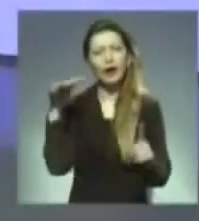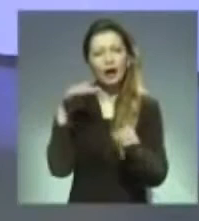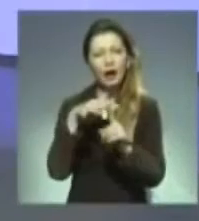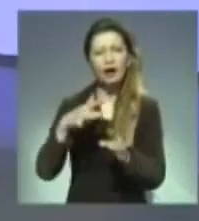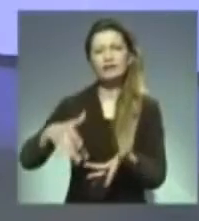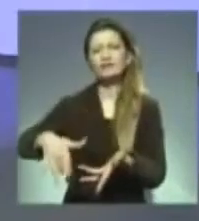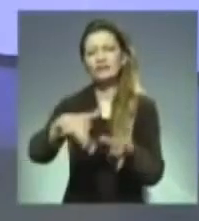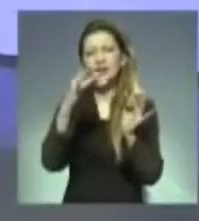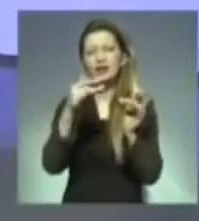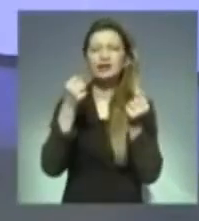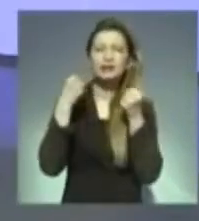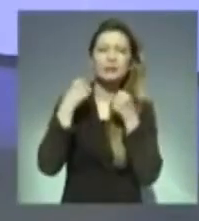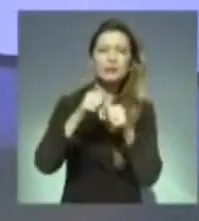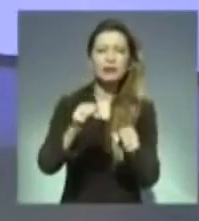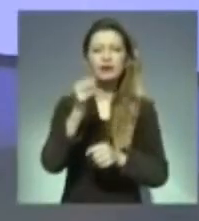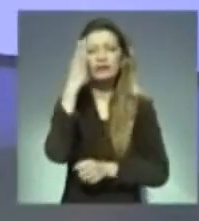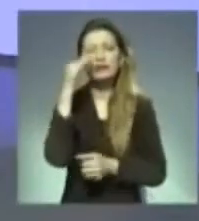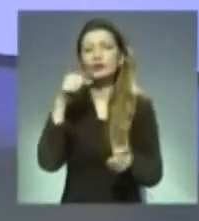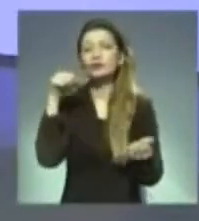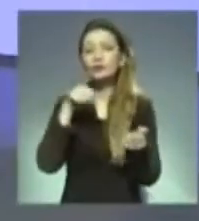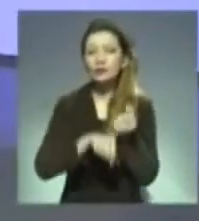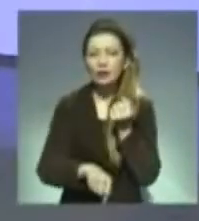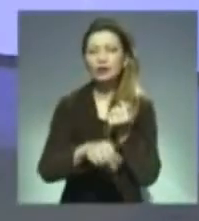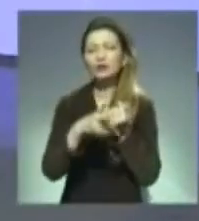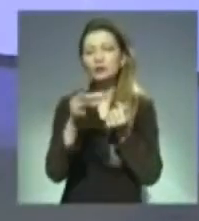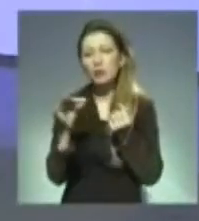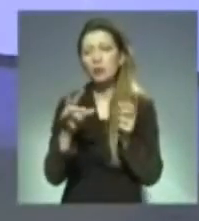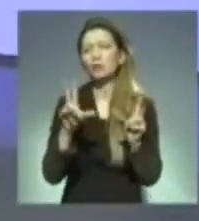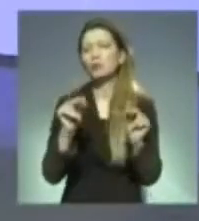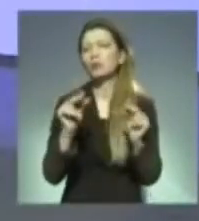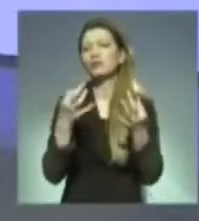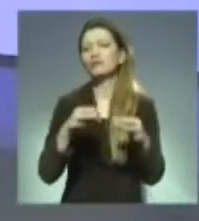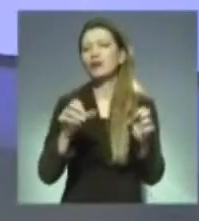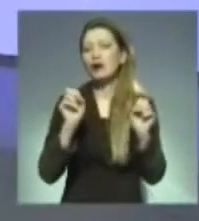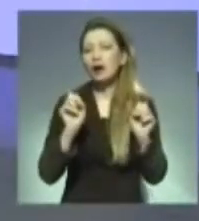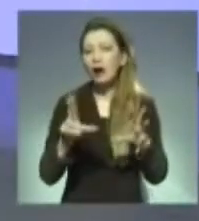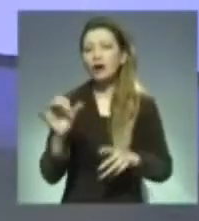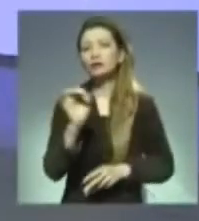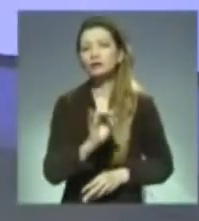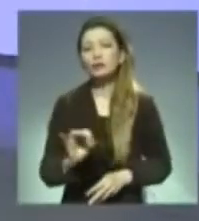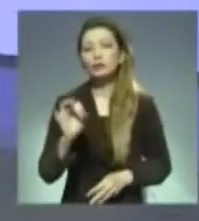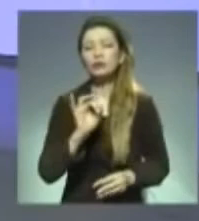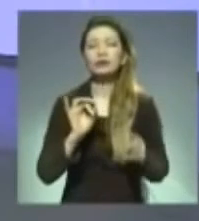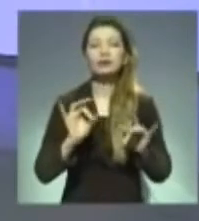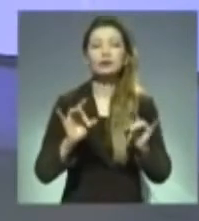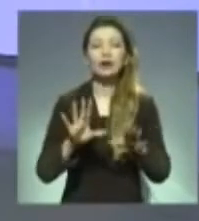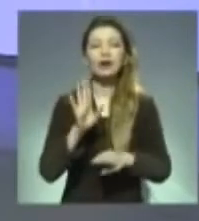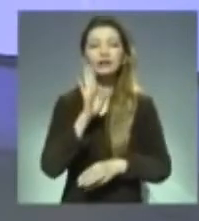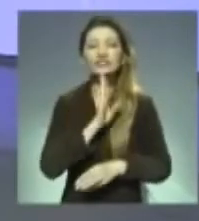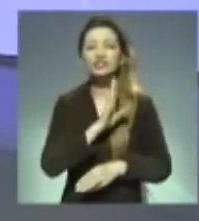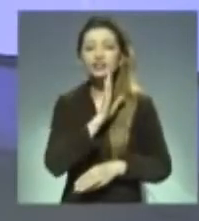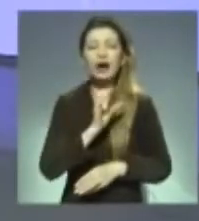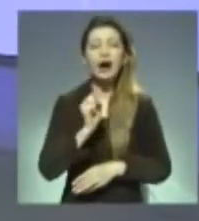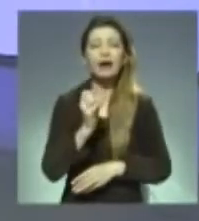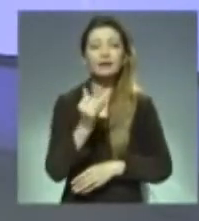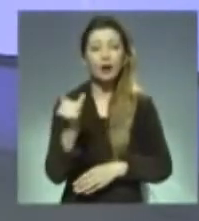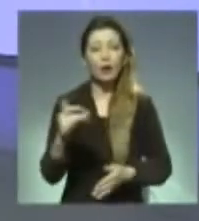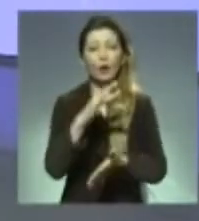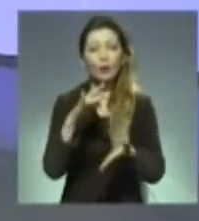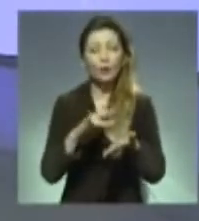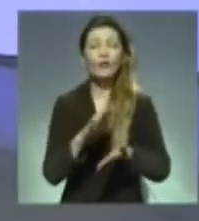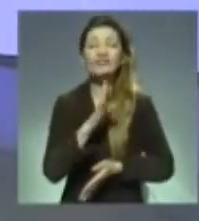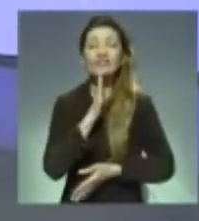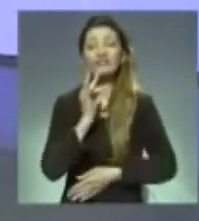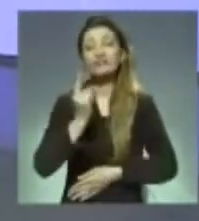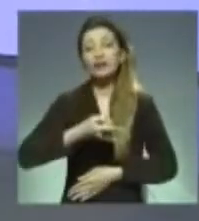Ограбили, избили и попытались изнасиловать, но остались на свободе. Шокирующую историю рассказала жительница Актау. Девушка вызвала такси